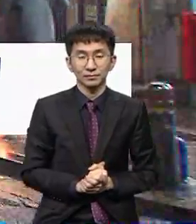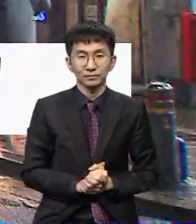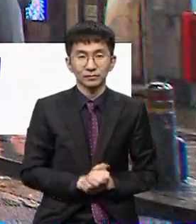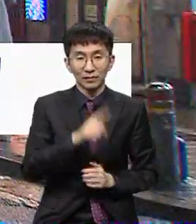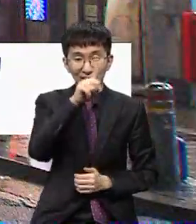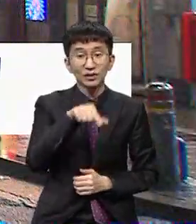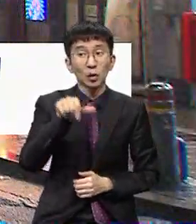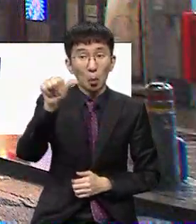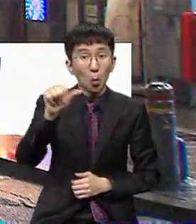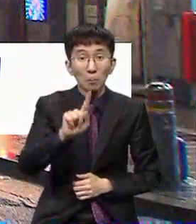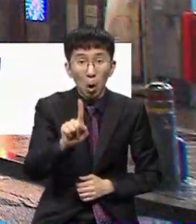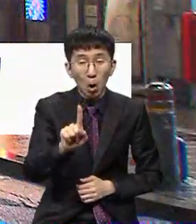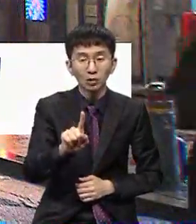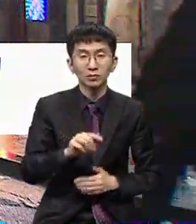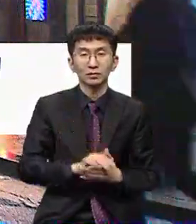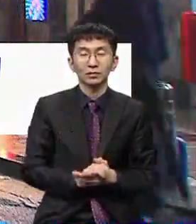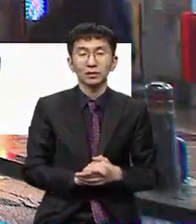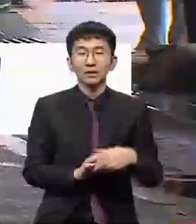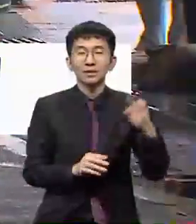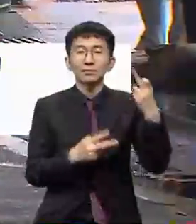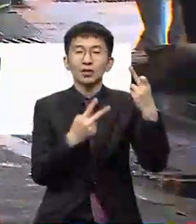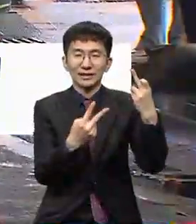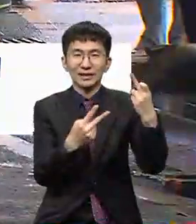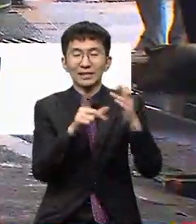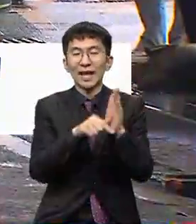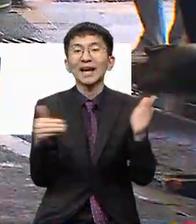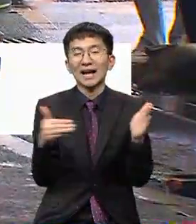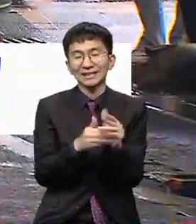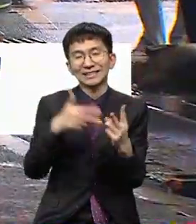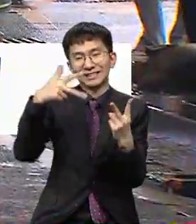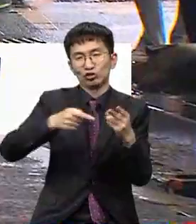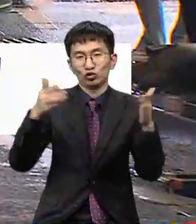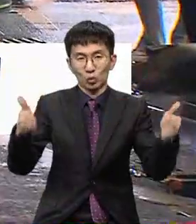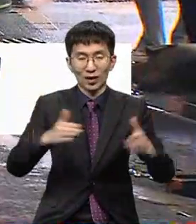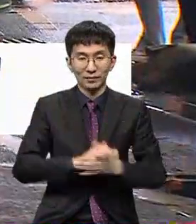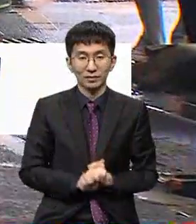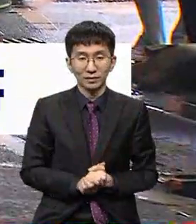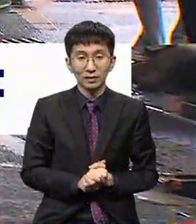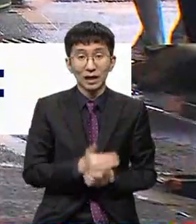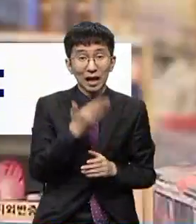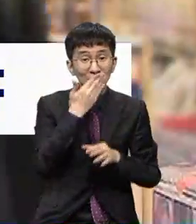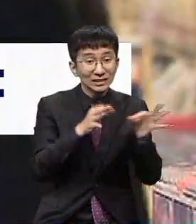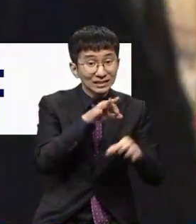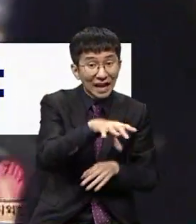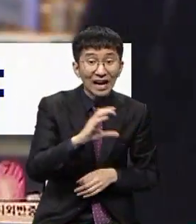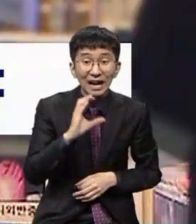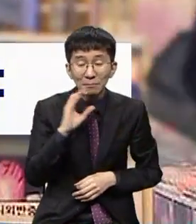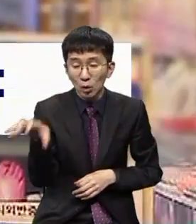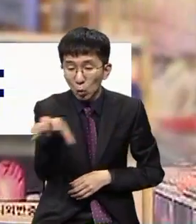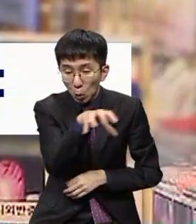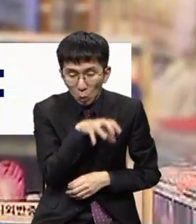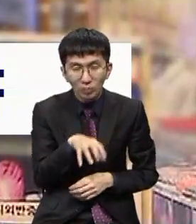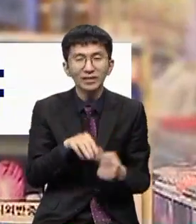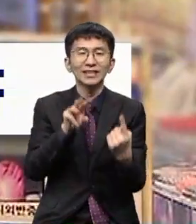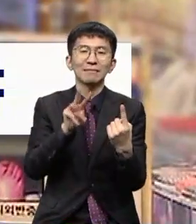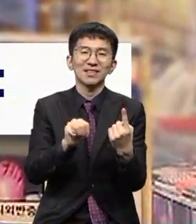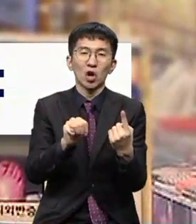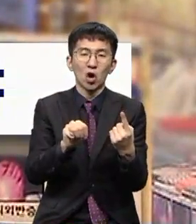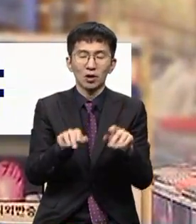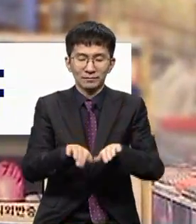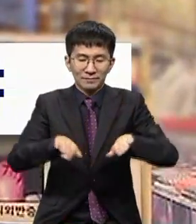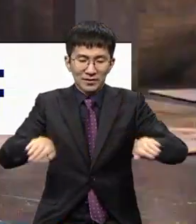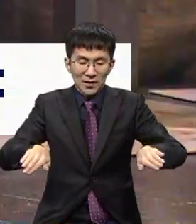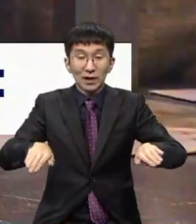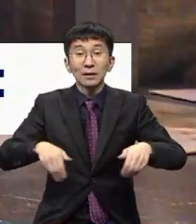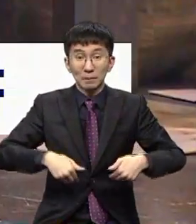사회적 거리두기는 다음 달 2일까지 2주간 시행됩니다. 식당과 카페에선 테이블 간 1m 거리를 두거나 좌석을